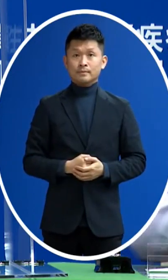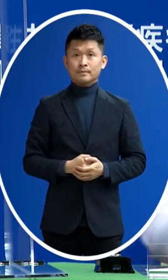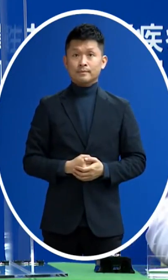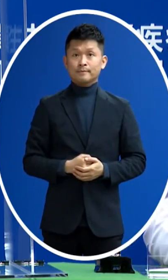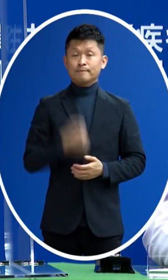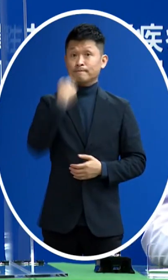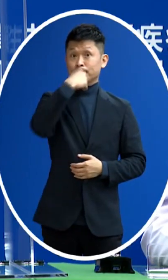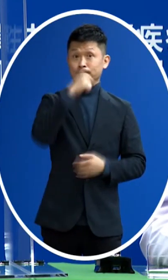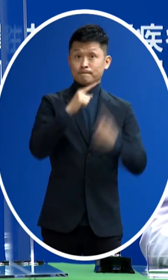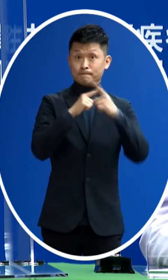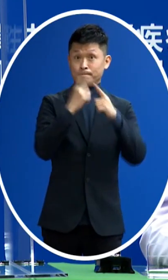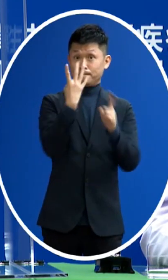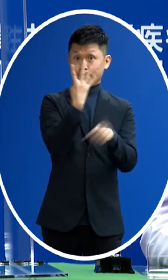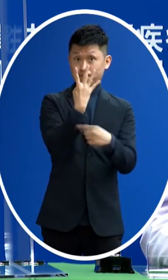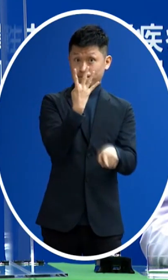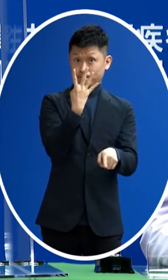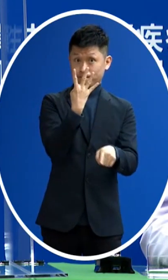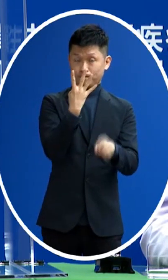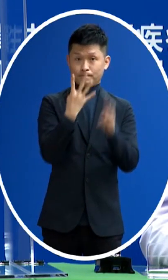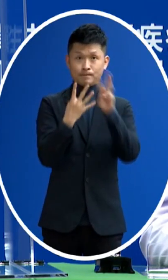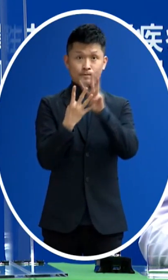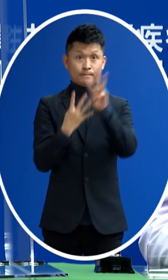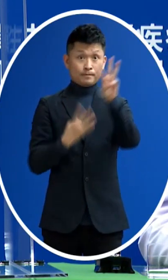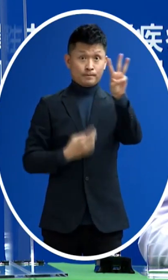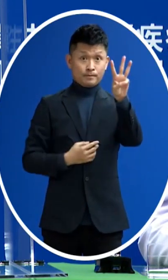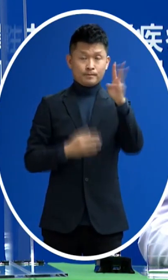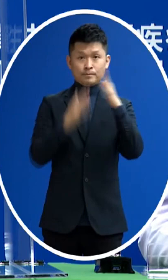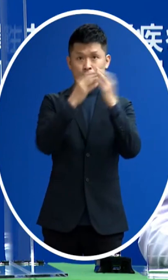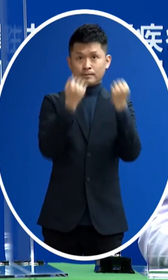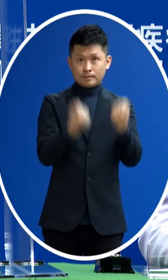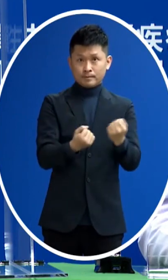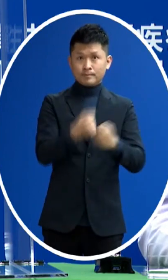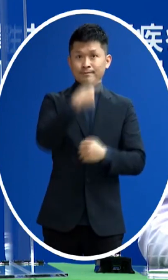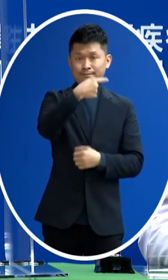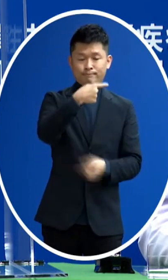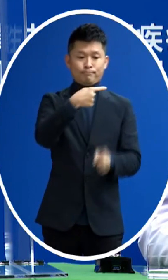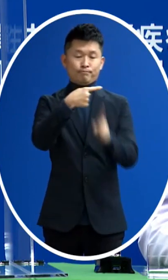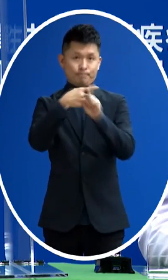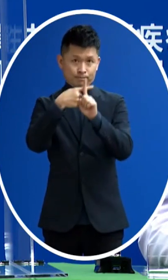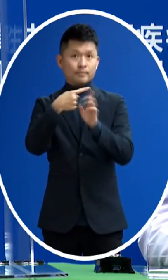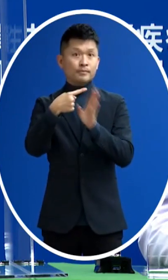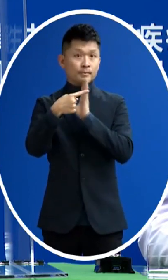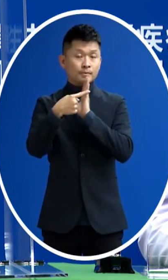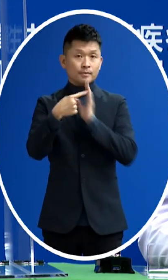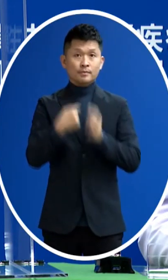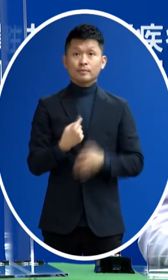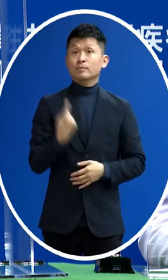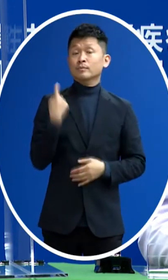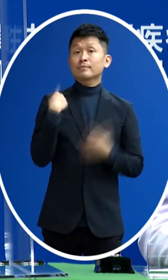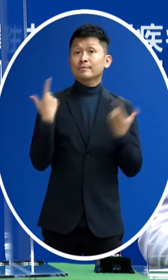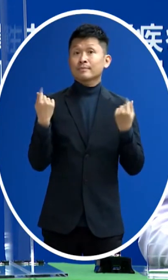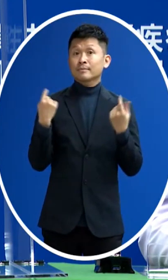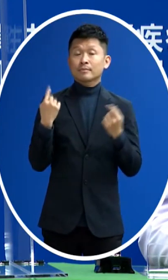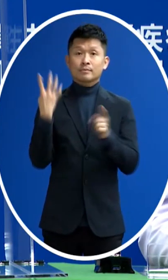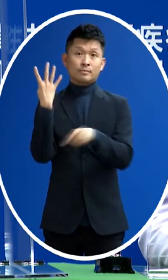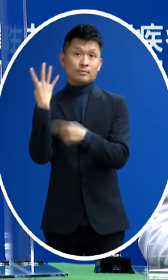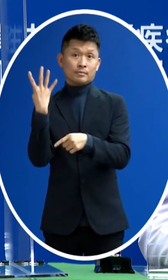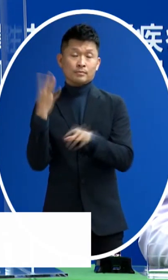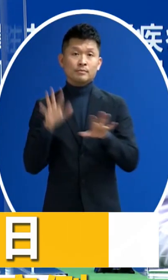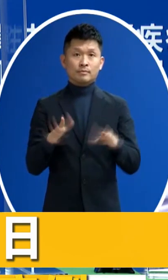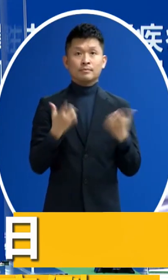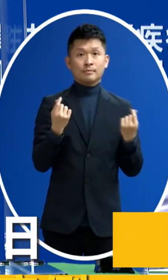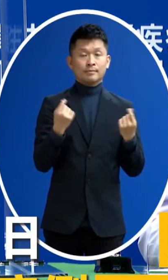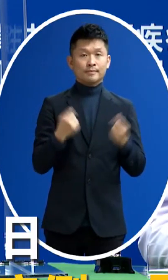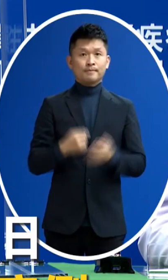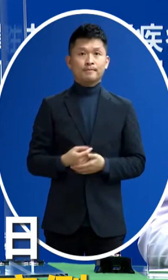面有3例都是居隔阴转阳，昨天也是4例，那也